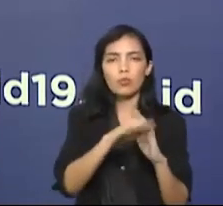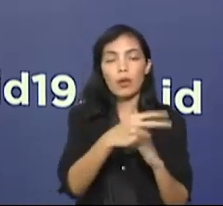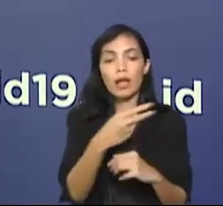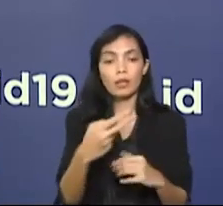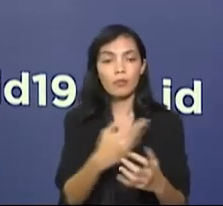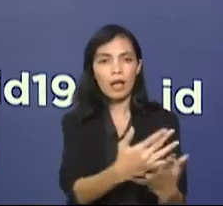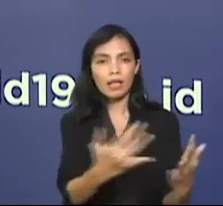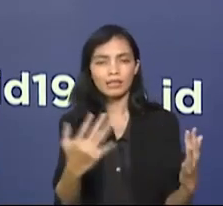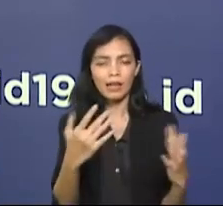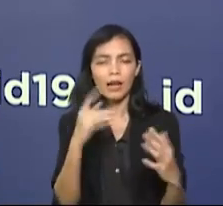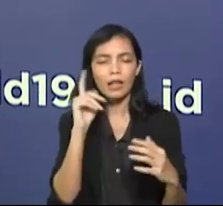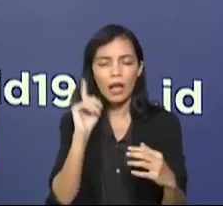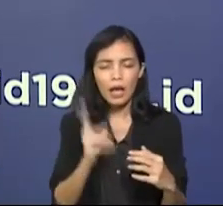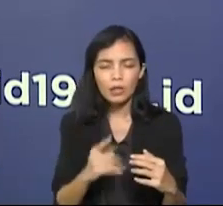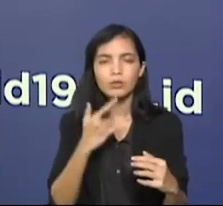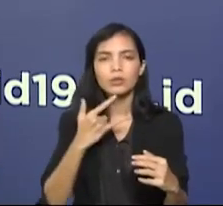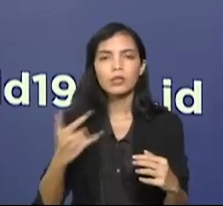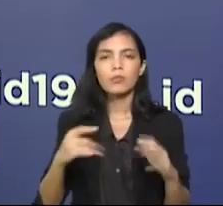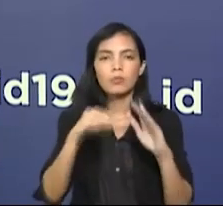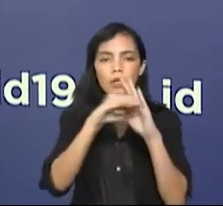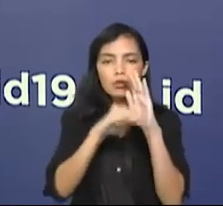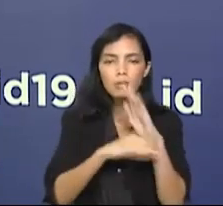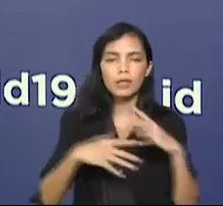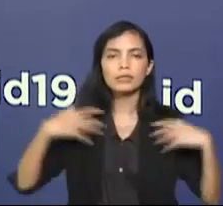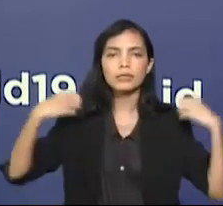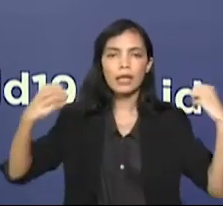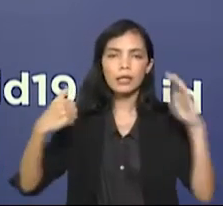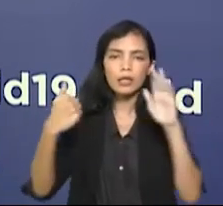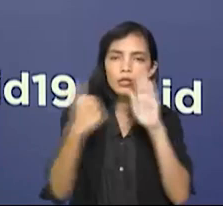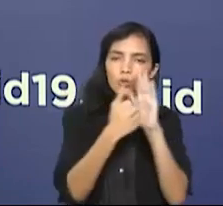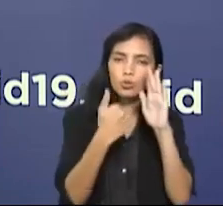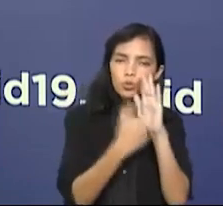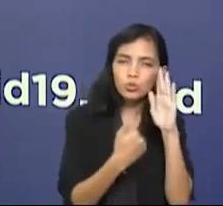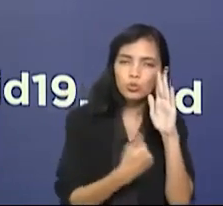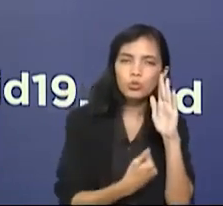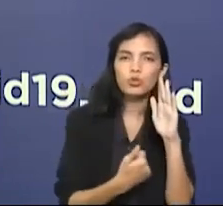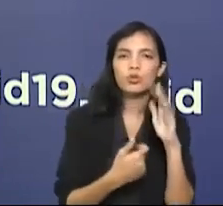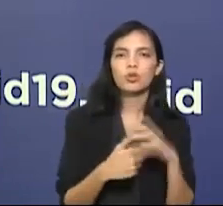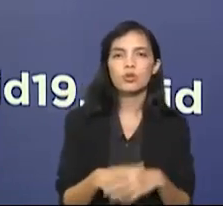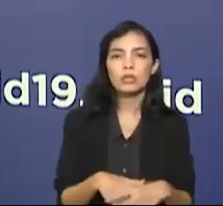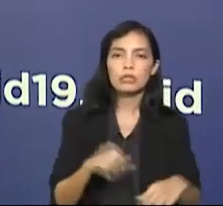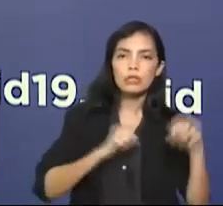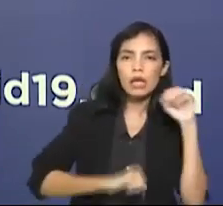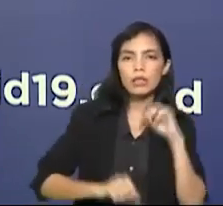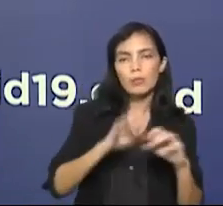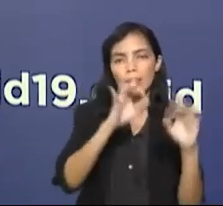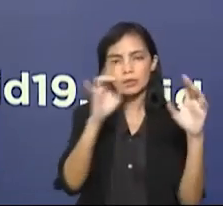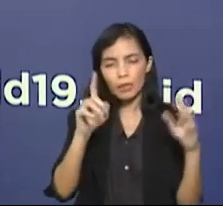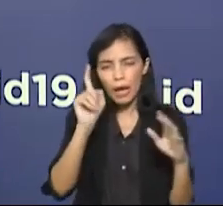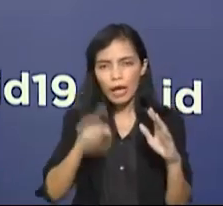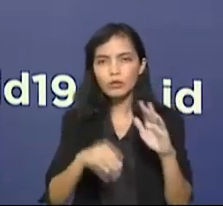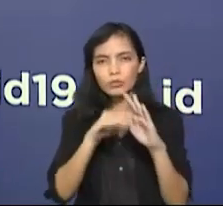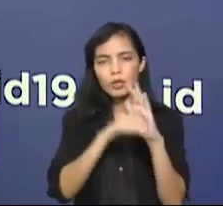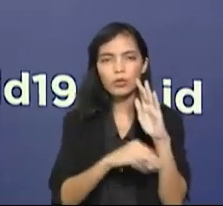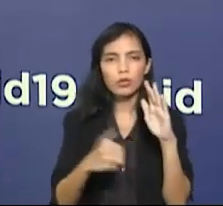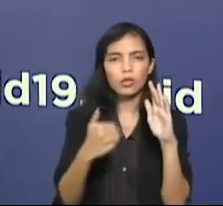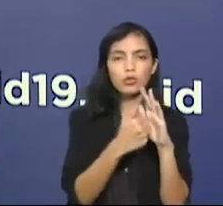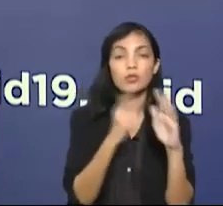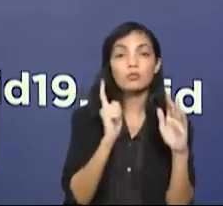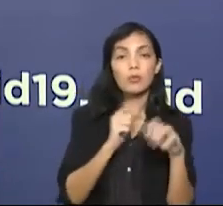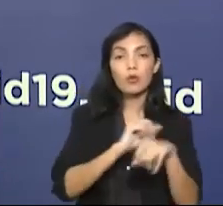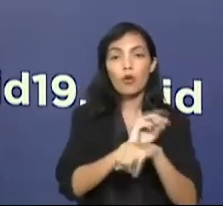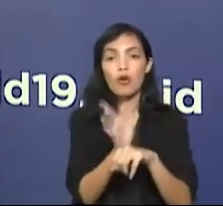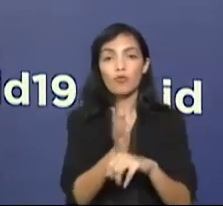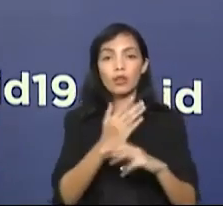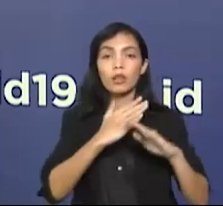disiplin menerapkan protokol kesehatan dimanapun berada dalam seluruh sektor kegiatan Karena untuk melawan